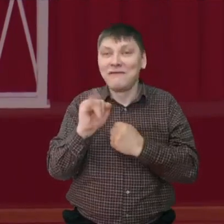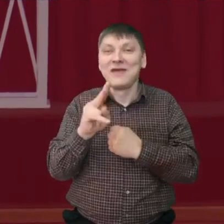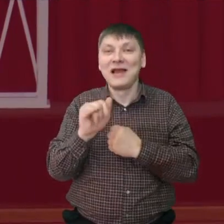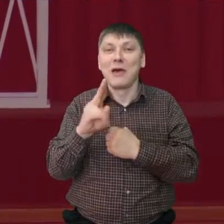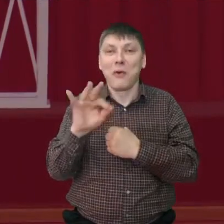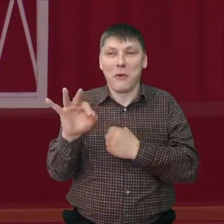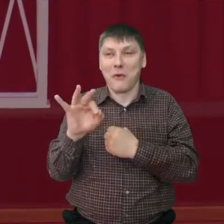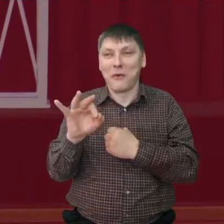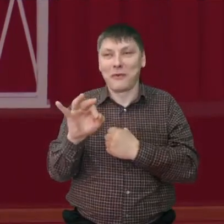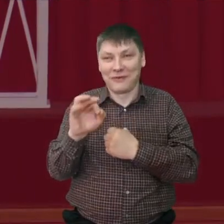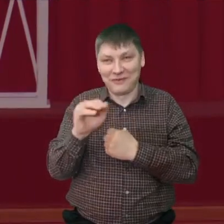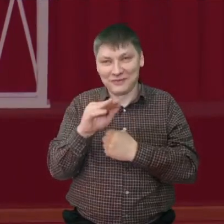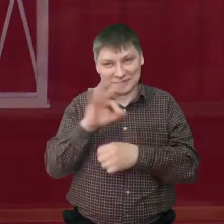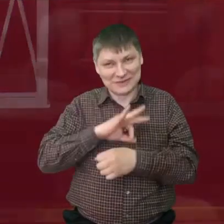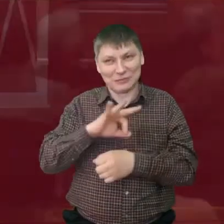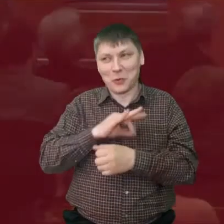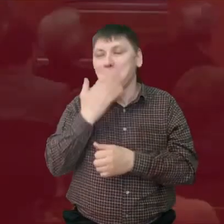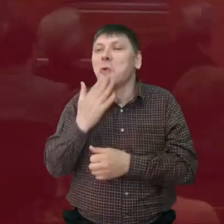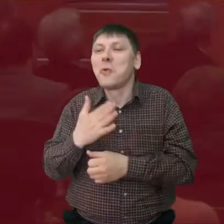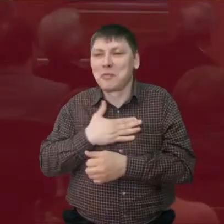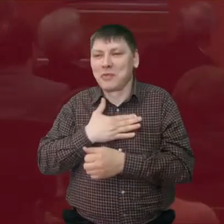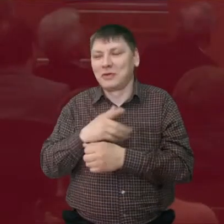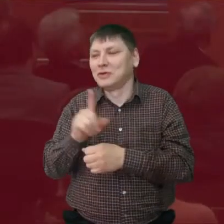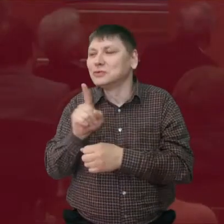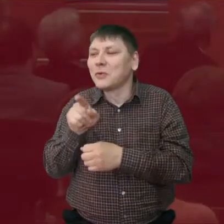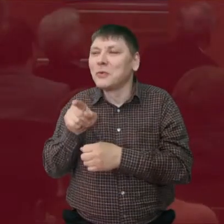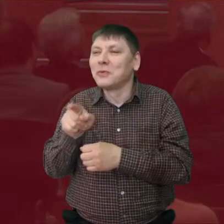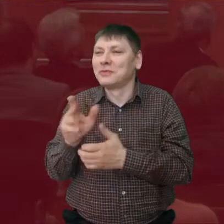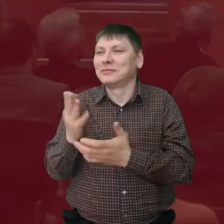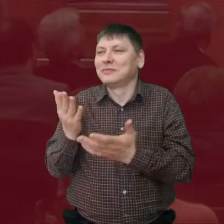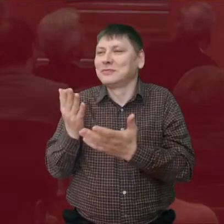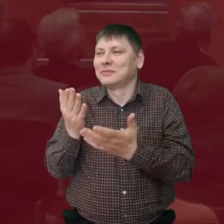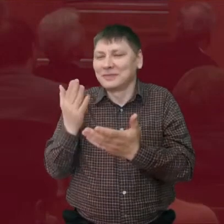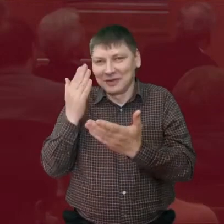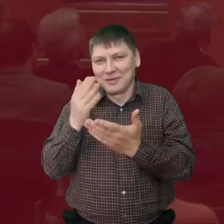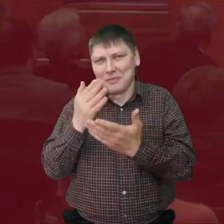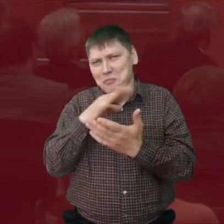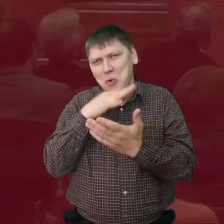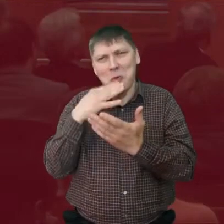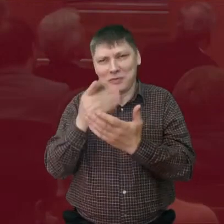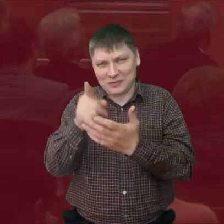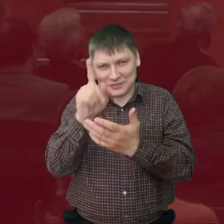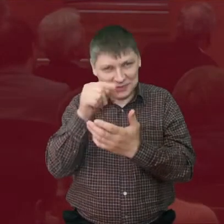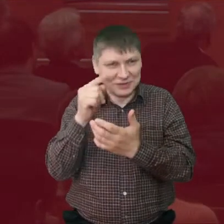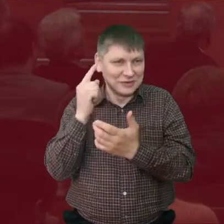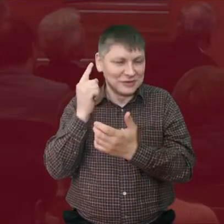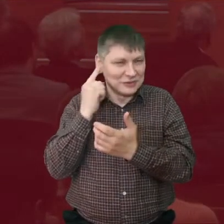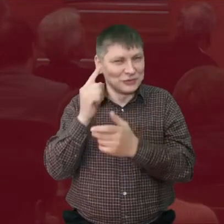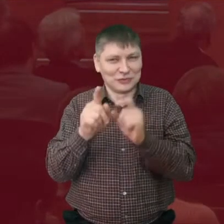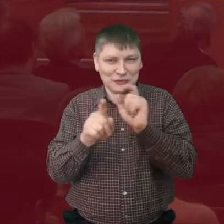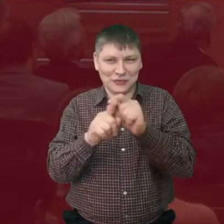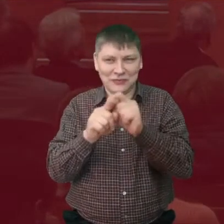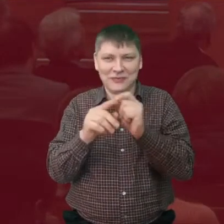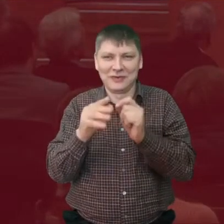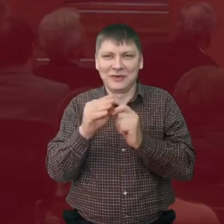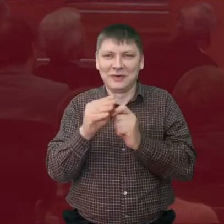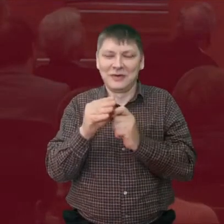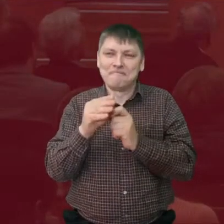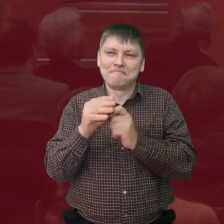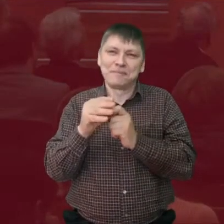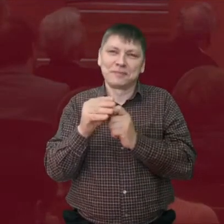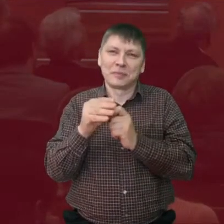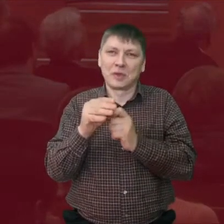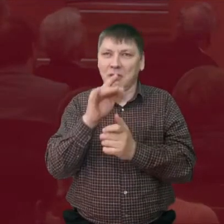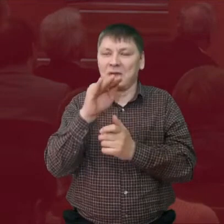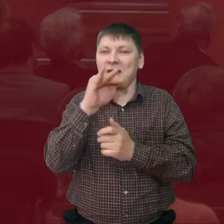Тоже слово «филио» используется. Это слово «филио» произошло очень много слов. Вот одно из таких известных слов в Писании, оно даже как